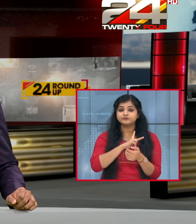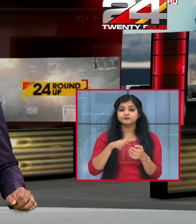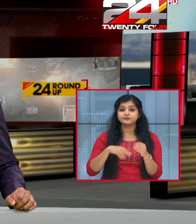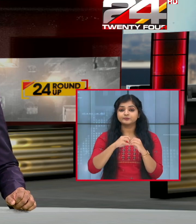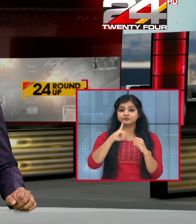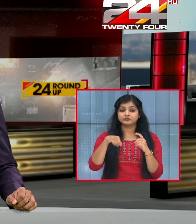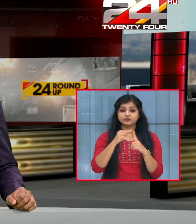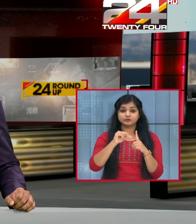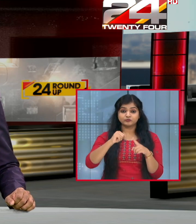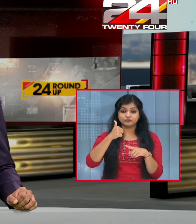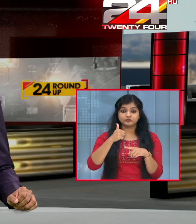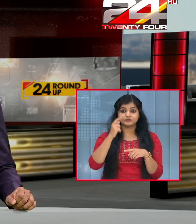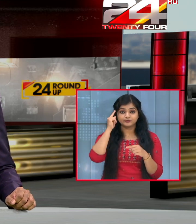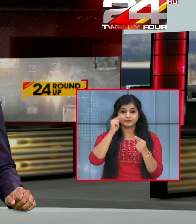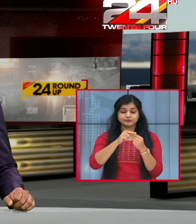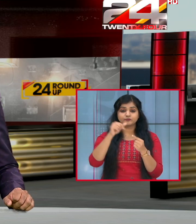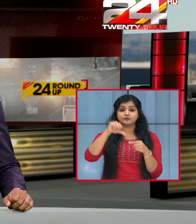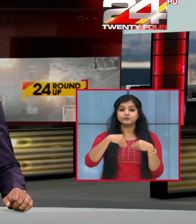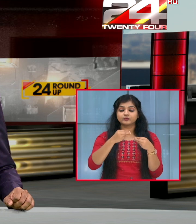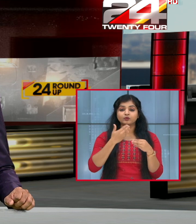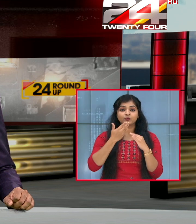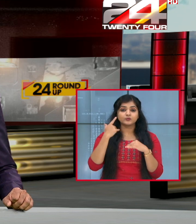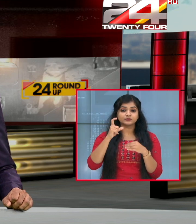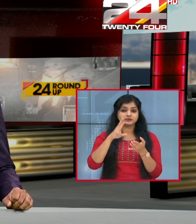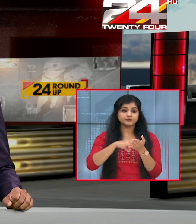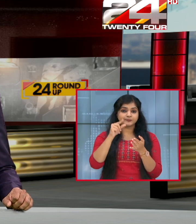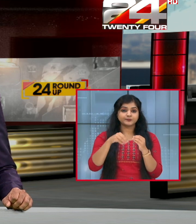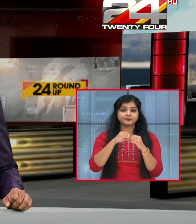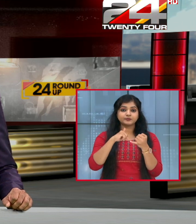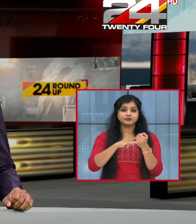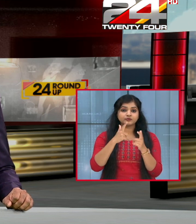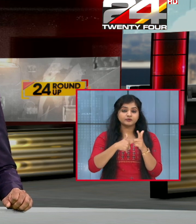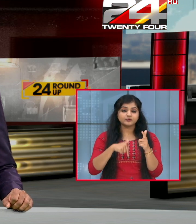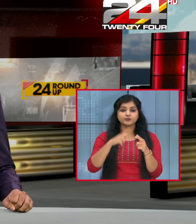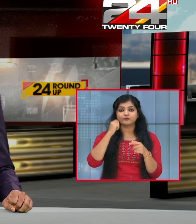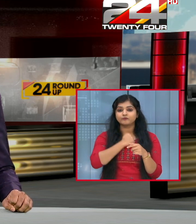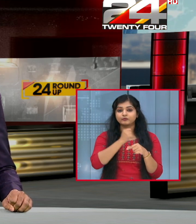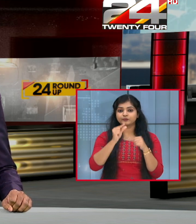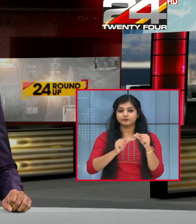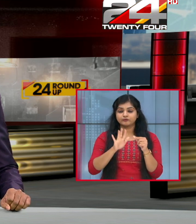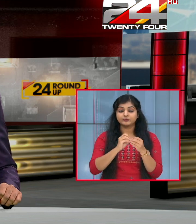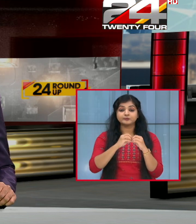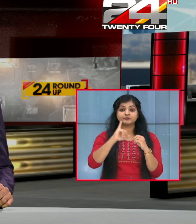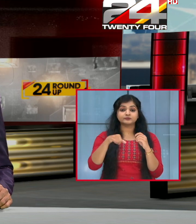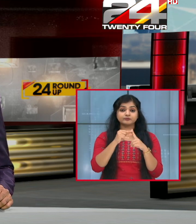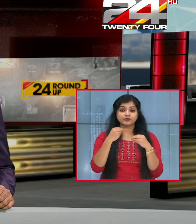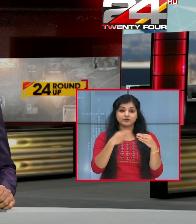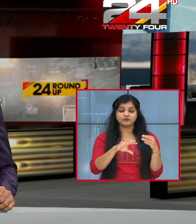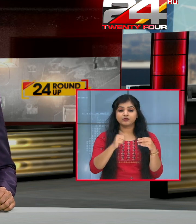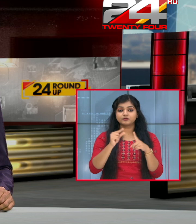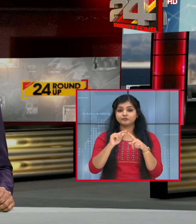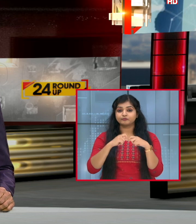കർണാടകയിൽ ബി ജെ പിയുടെ വിജയമോഹം കെടുത്തിയവരിൽ മുൻ മുഖ്യമന്ത്രി ബി എസ് യെദ്യൂരപ്പയുടെ വിശ്വസ്തരുമുണ്ട്. ബി ജെ പി വിട്ട് മറ്റു പാർട്ടികളുടെ